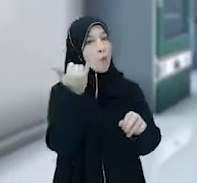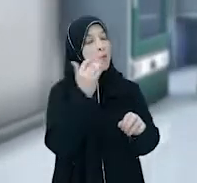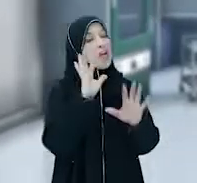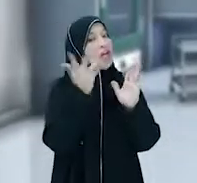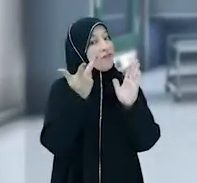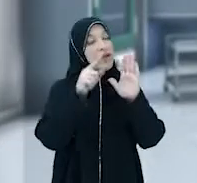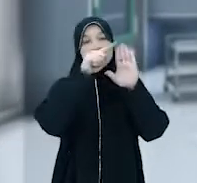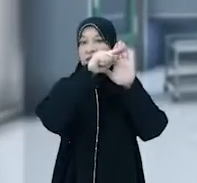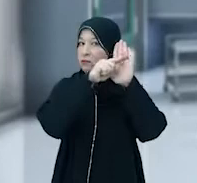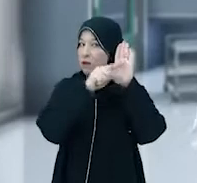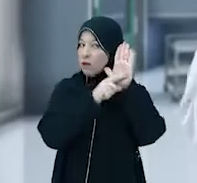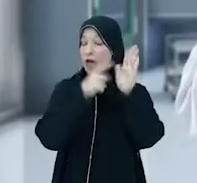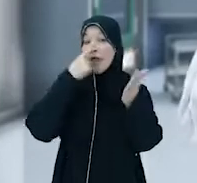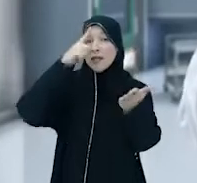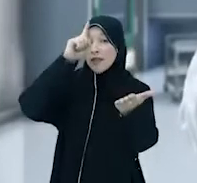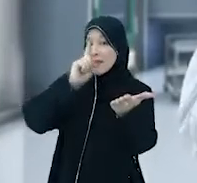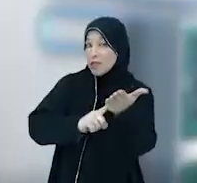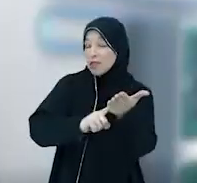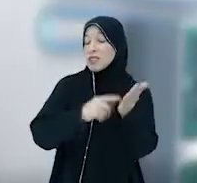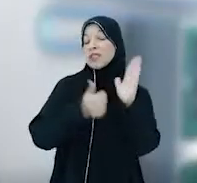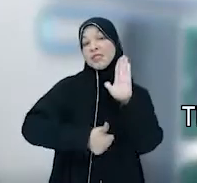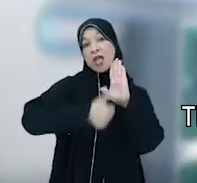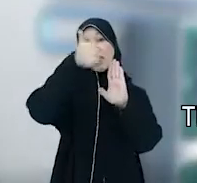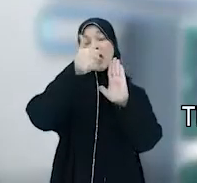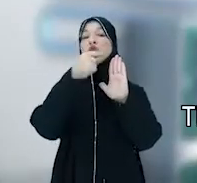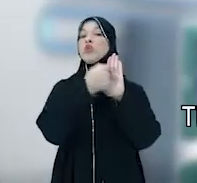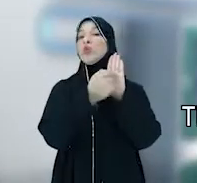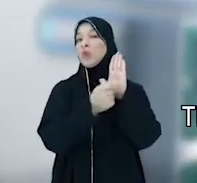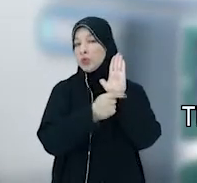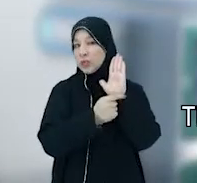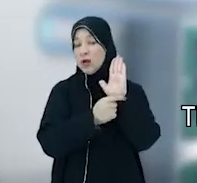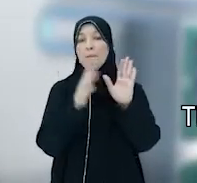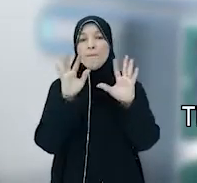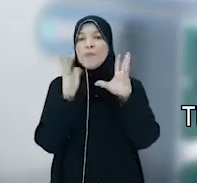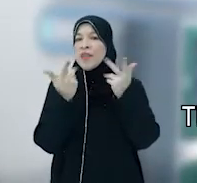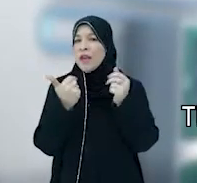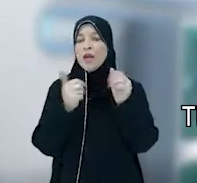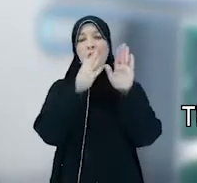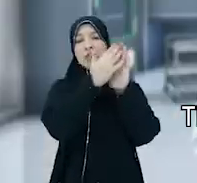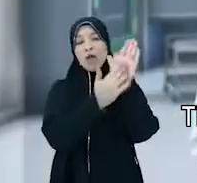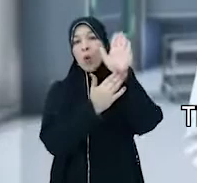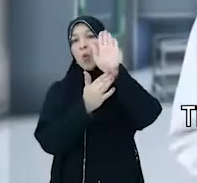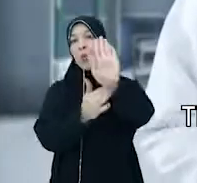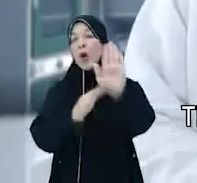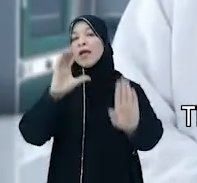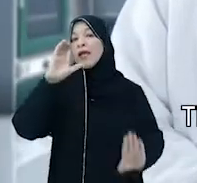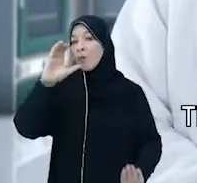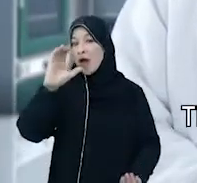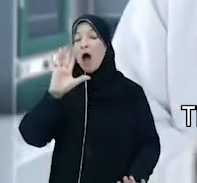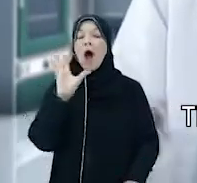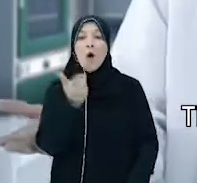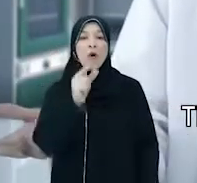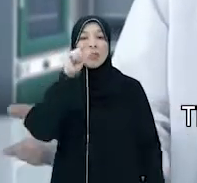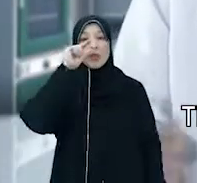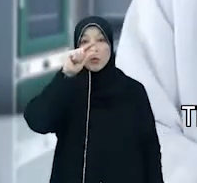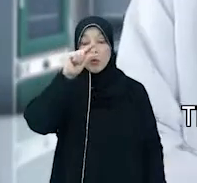فيجب عليك التأكد من استخدامه بالطريقة الصحيحة، وذلك وفق ما يتم ذكره في التعليمات الموجودة على العلبة أو